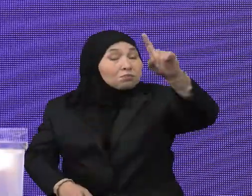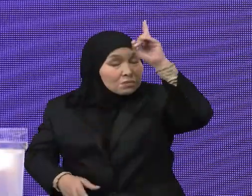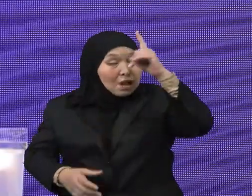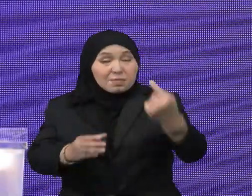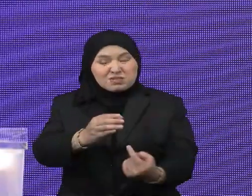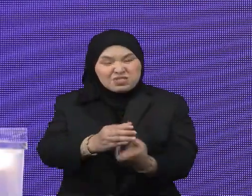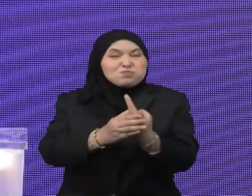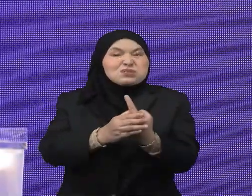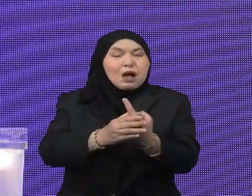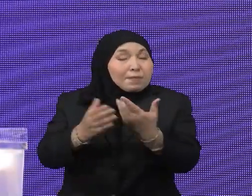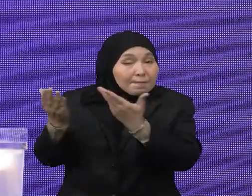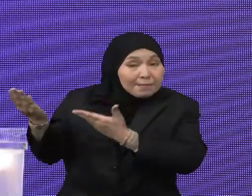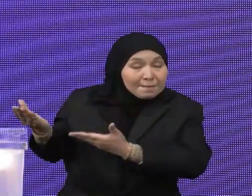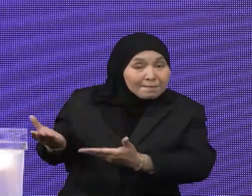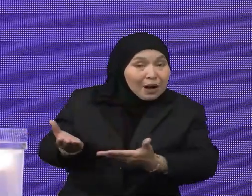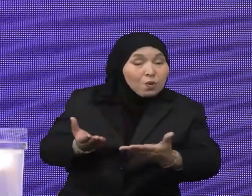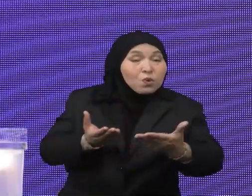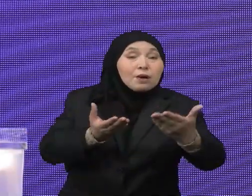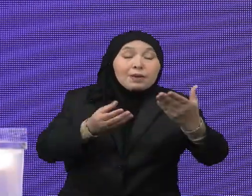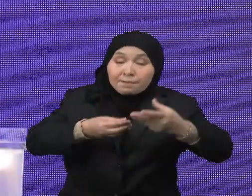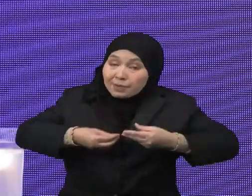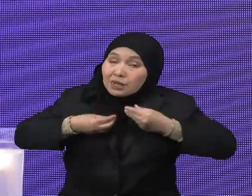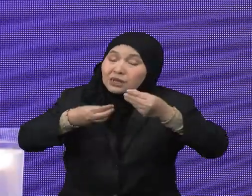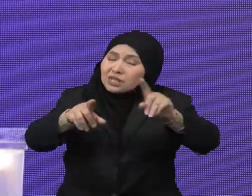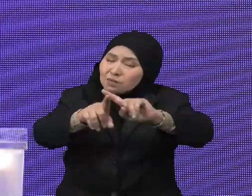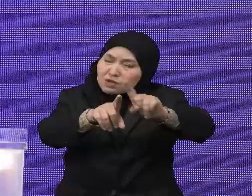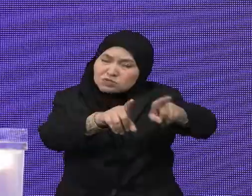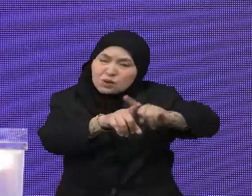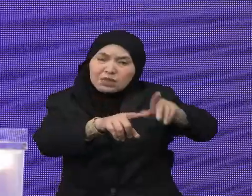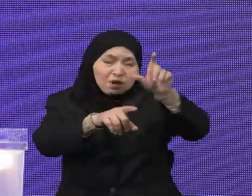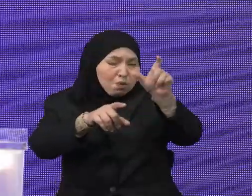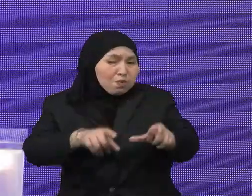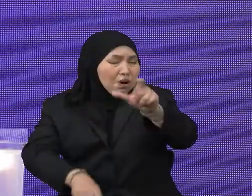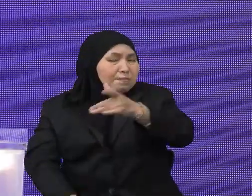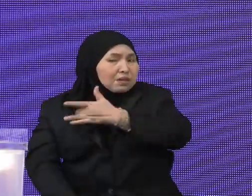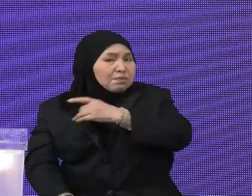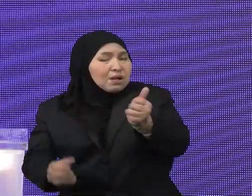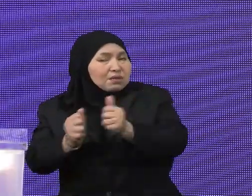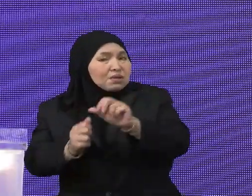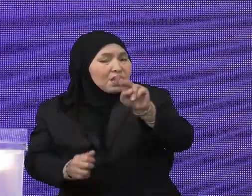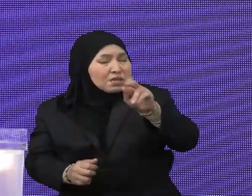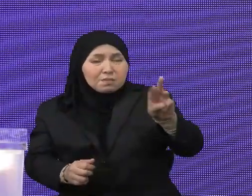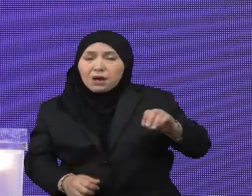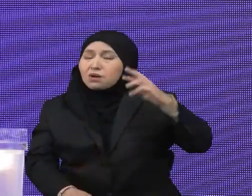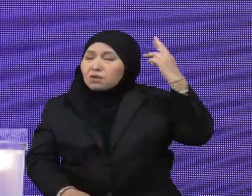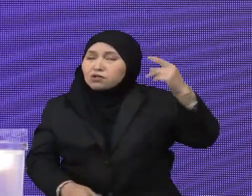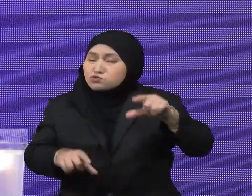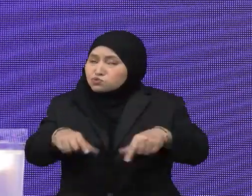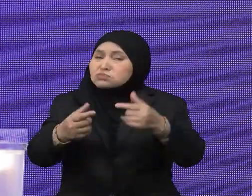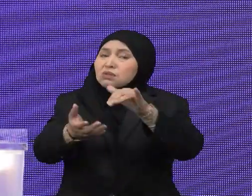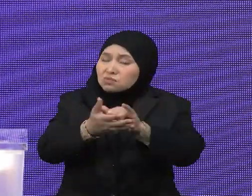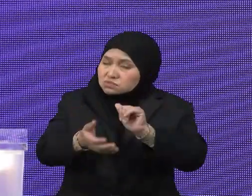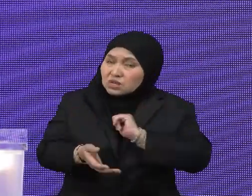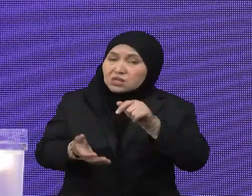mengungkit ini ataupun membawa memberikan macam-macam kepada orang beriman dengan nikmat Rasul Quran ini sendiri